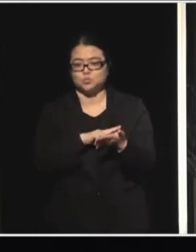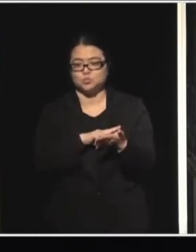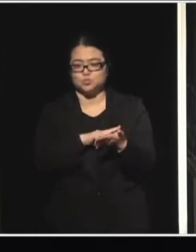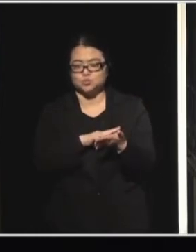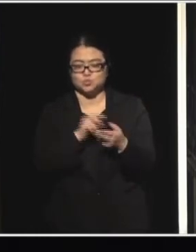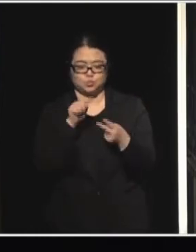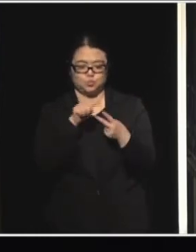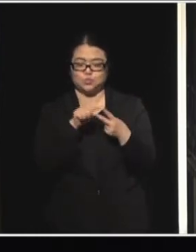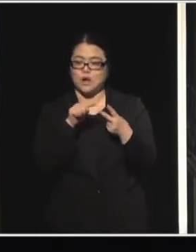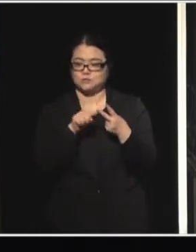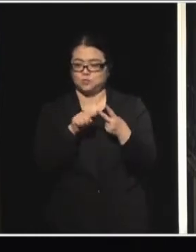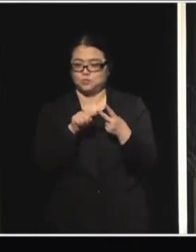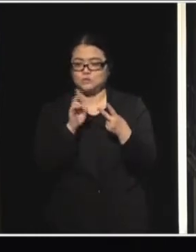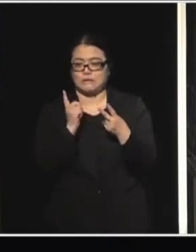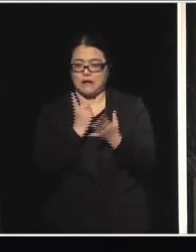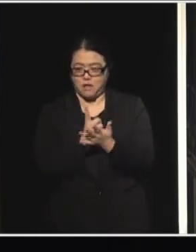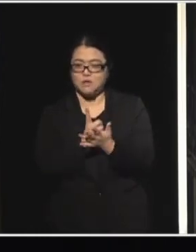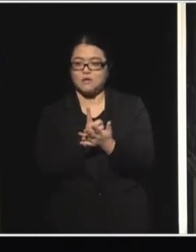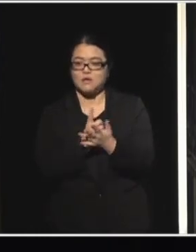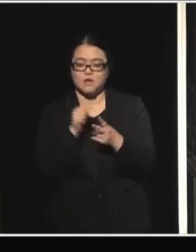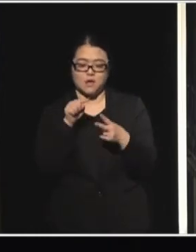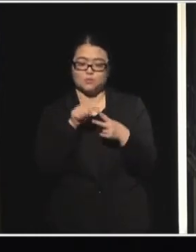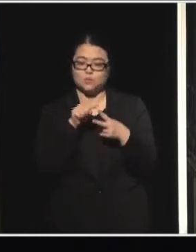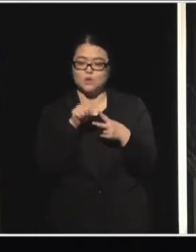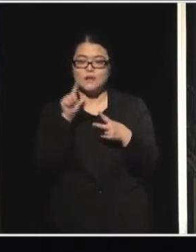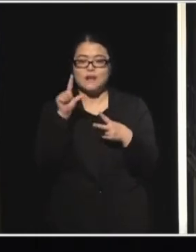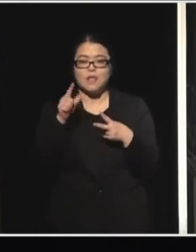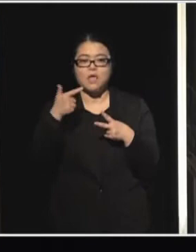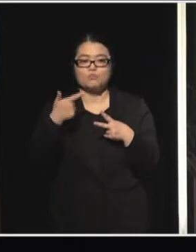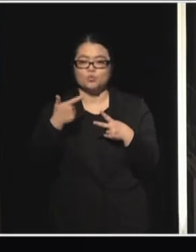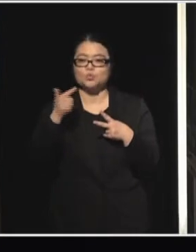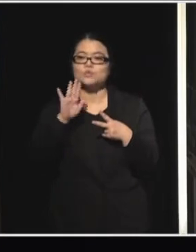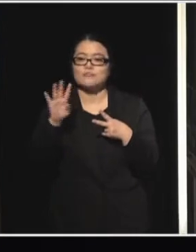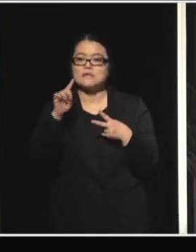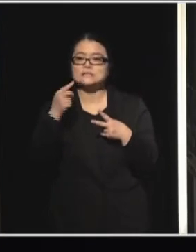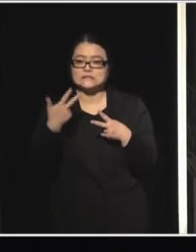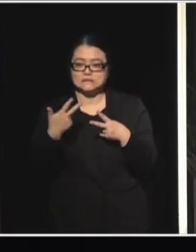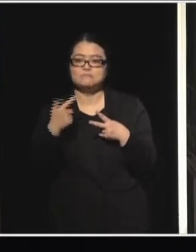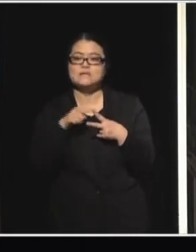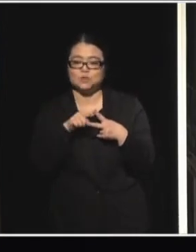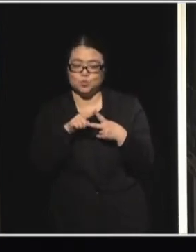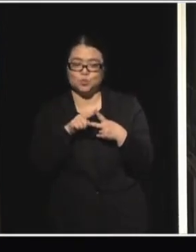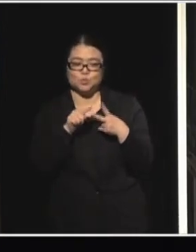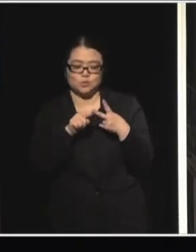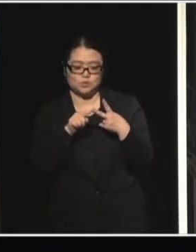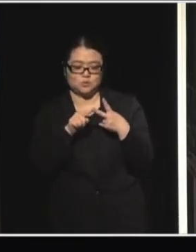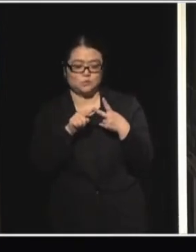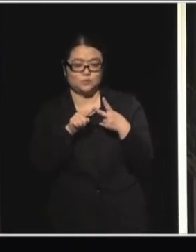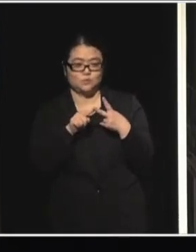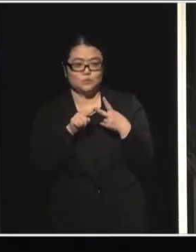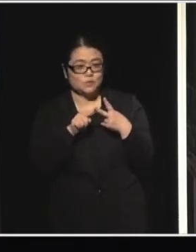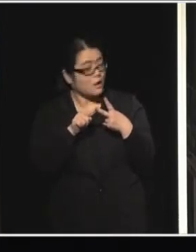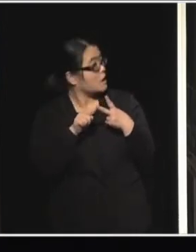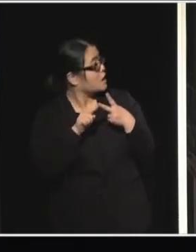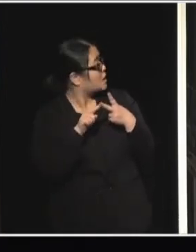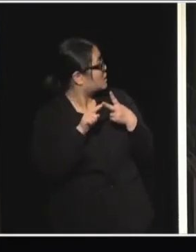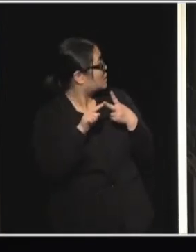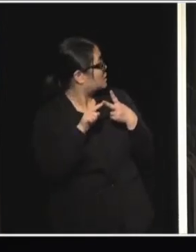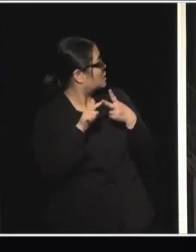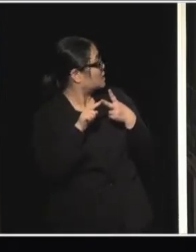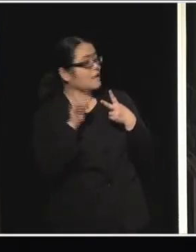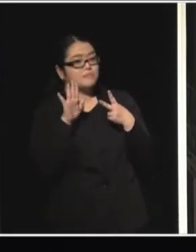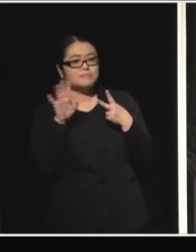約2つですねで6デシベルというこう無事しない yeahとデキサメサゾンこれはステロイド剤入ったんですけども